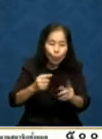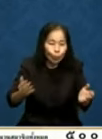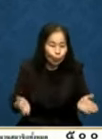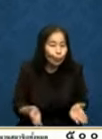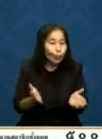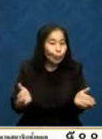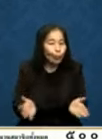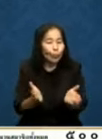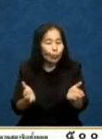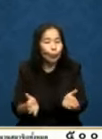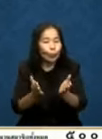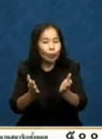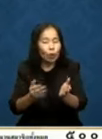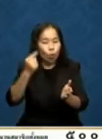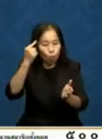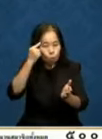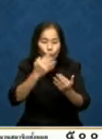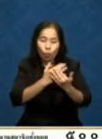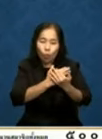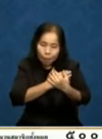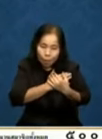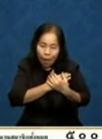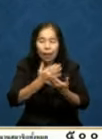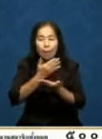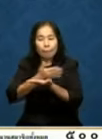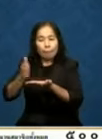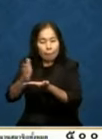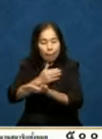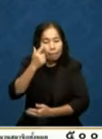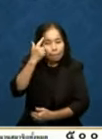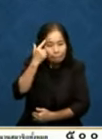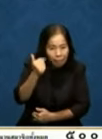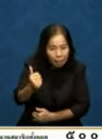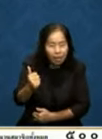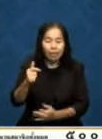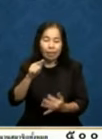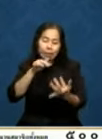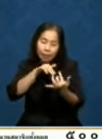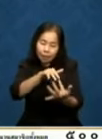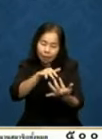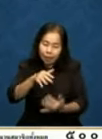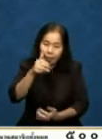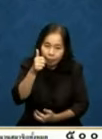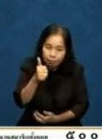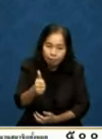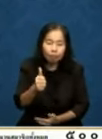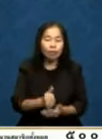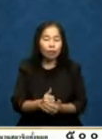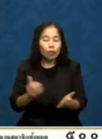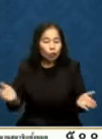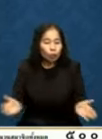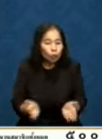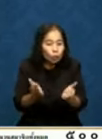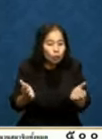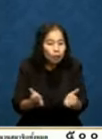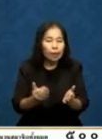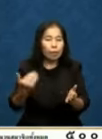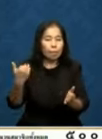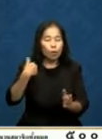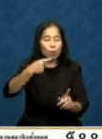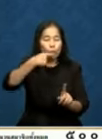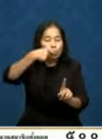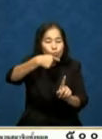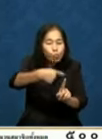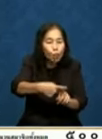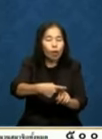ค่ะให้เด็กมีความรักเน้นความรักเน้นความเอาใจใส่เน้นการสื่อสารที่ดีค่ะส่งเสริมด้วยการใช้พลังบวกและ